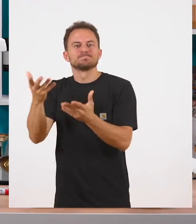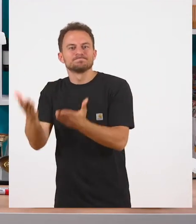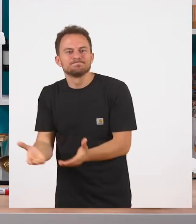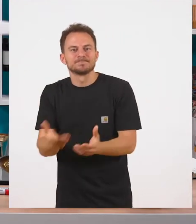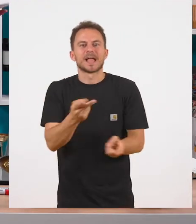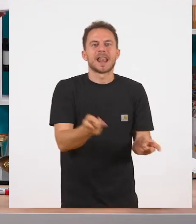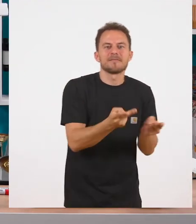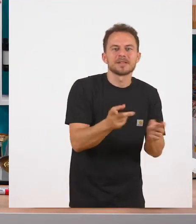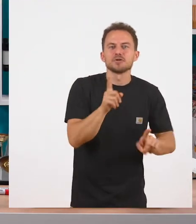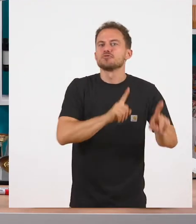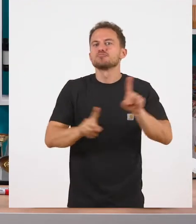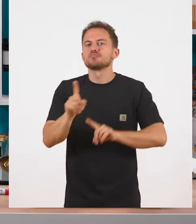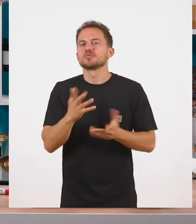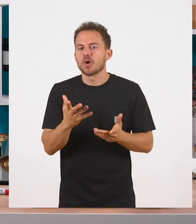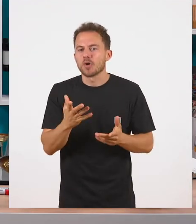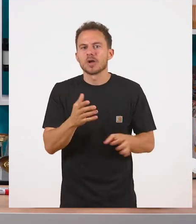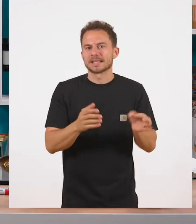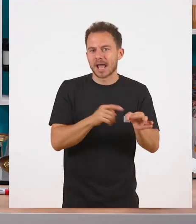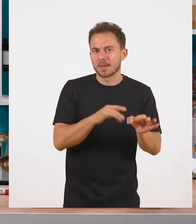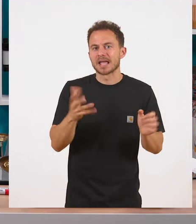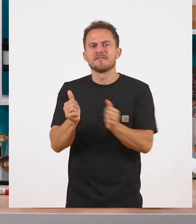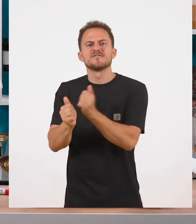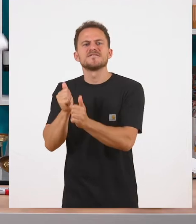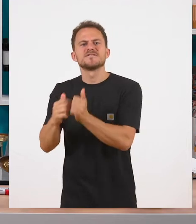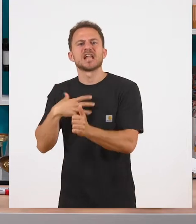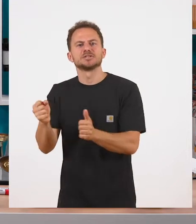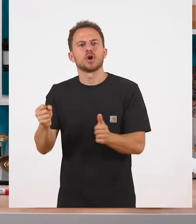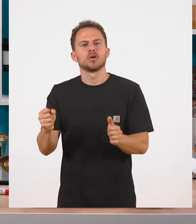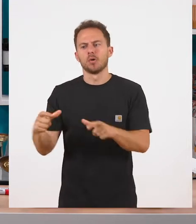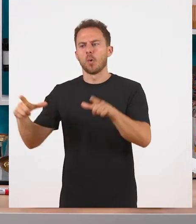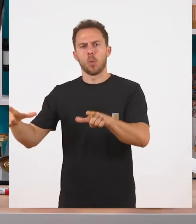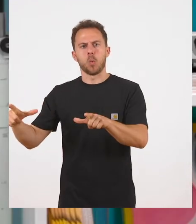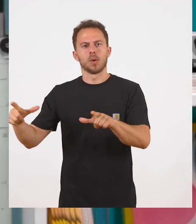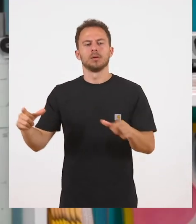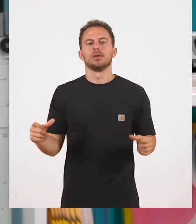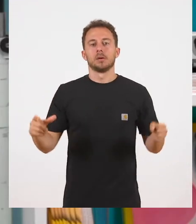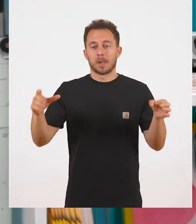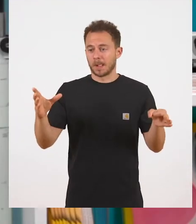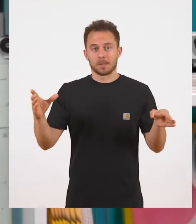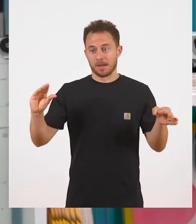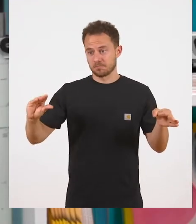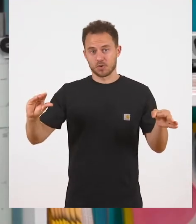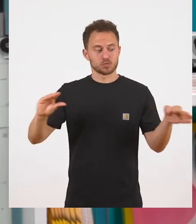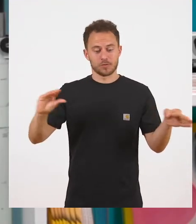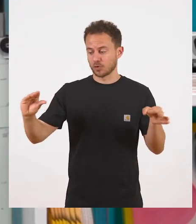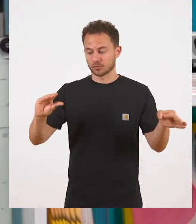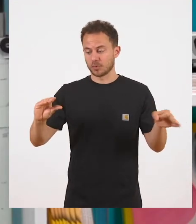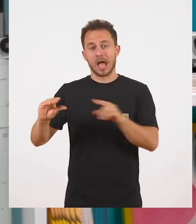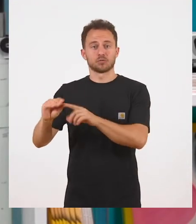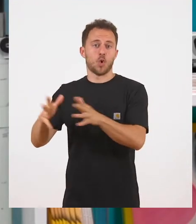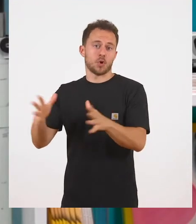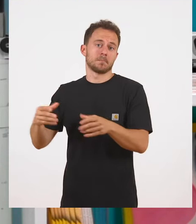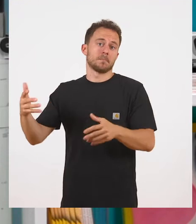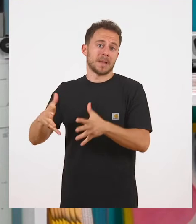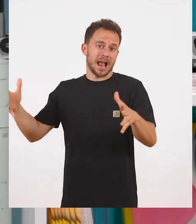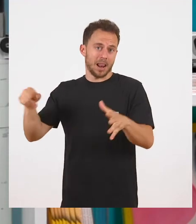Ένα κέρμα ή ένα μεγάλο κομμάτι φενιζόλ? Ποιο έχει μεγαλύτερο όγκο? Προφανώς το κομμάτι του φενιζόλ. Ναι, όμως το νιώθουμε